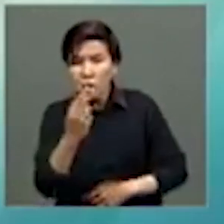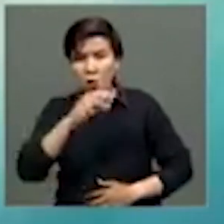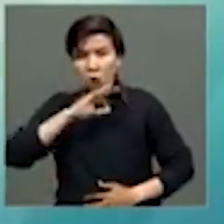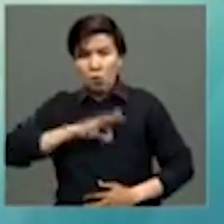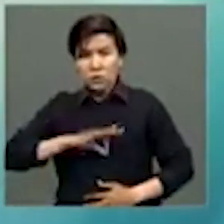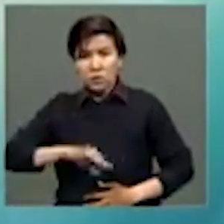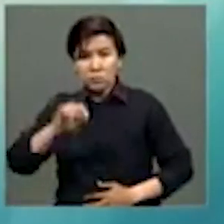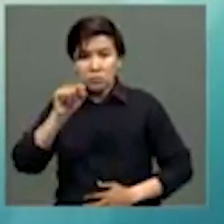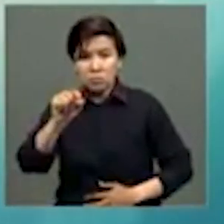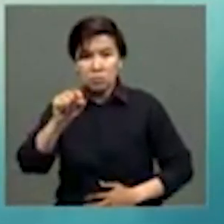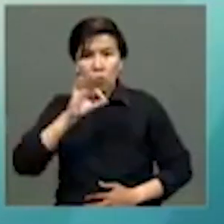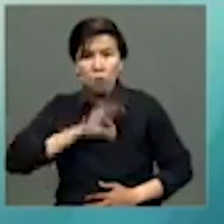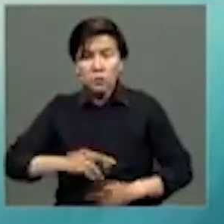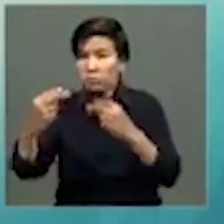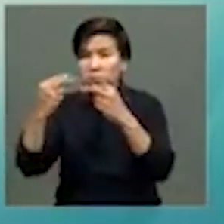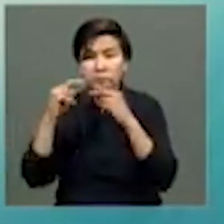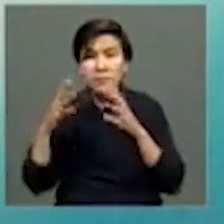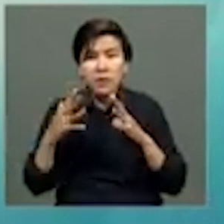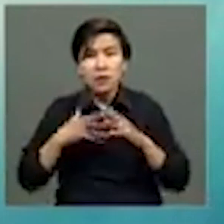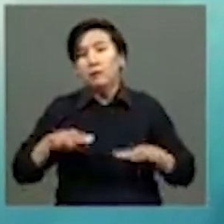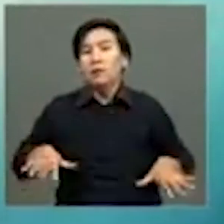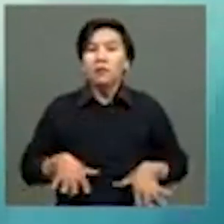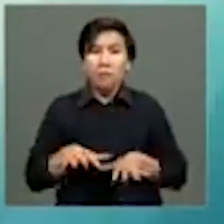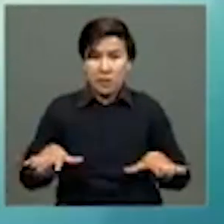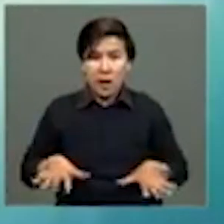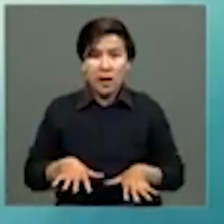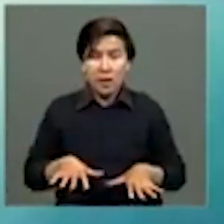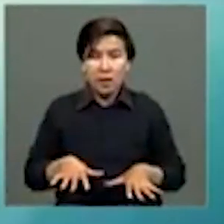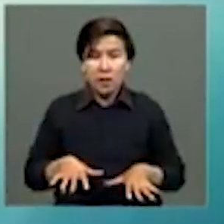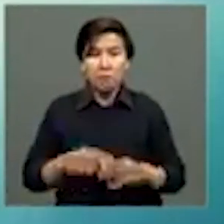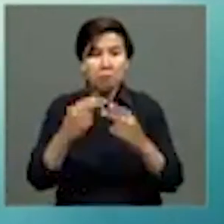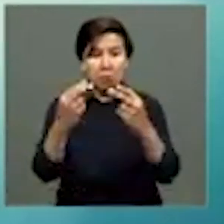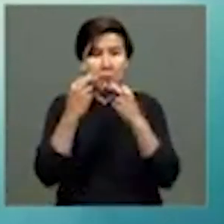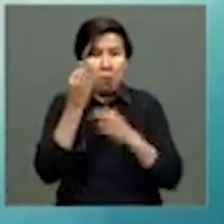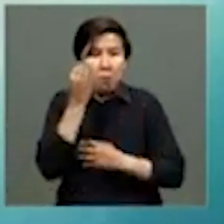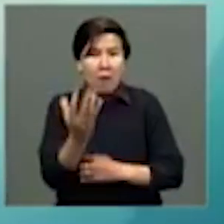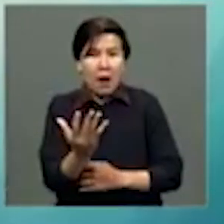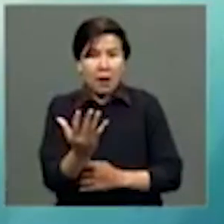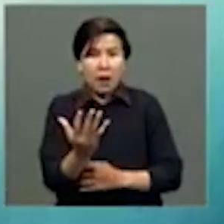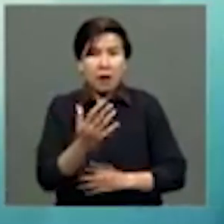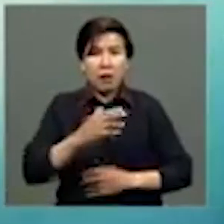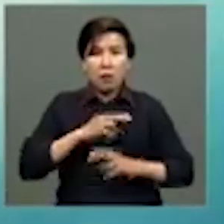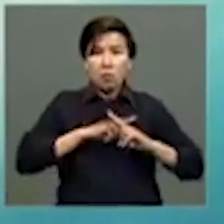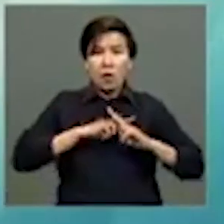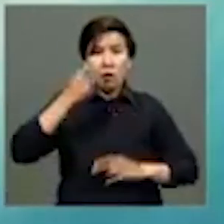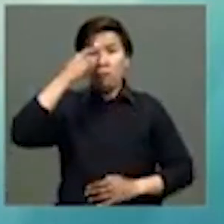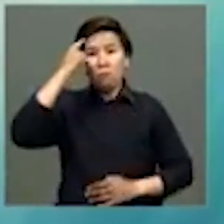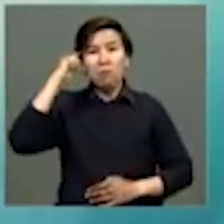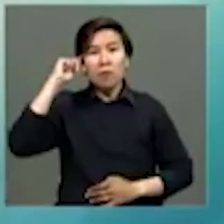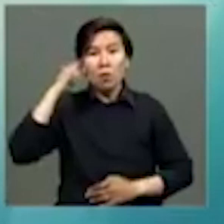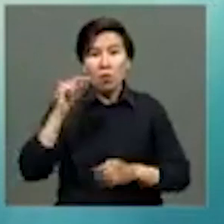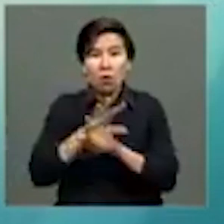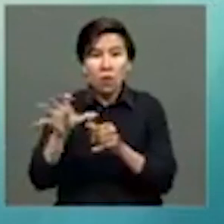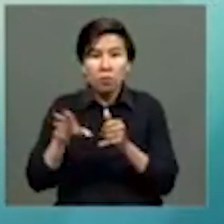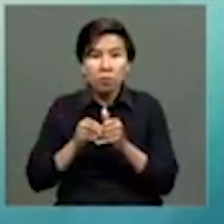ากเลยจะไม่มีอาการและที่สำคัญก็คือหลายๆท่านเนี่ยไม่ทราบเลยด้วยซ้ำว่าตัวเองป่วยเป็นโรคนะคะจนก